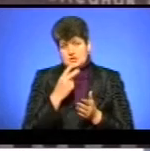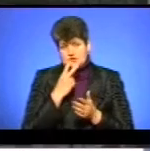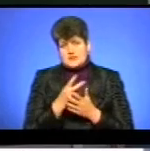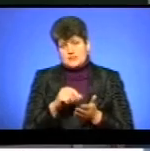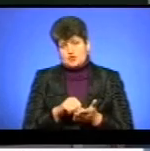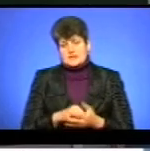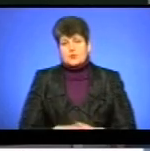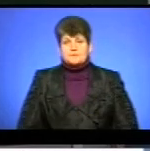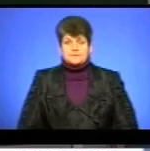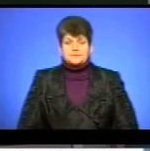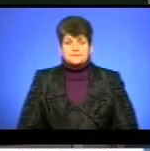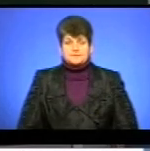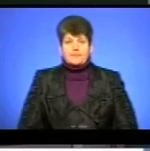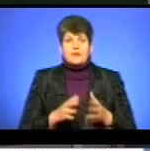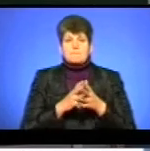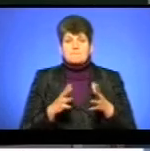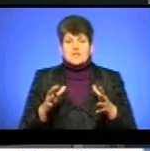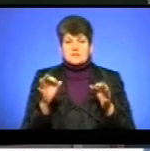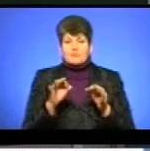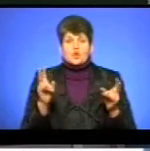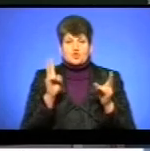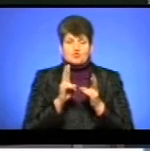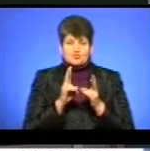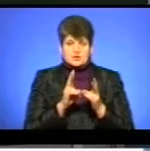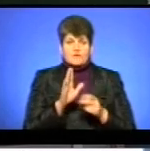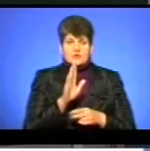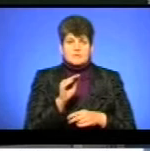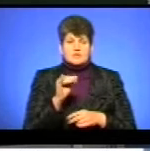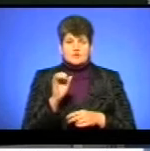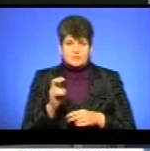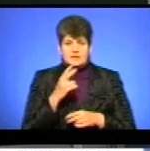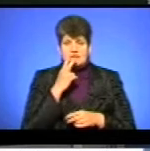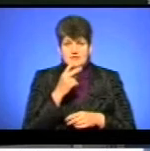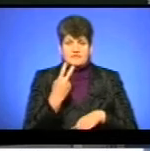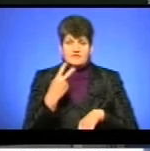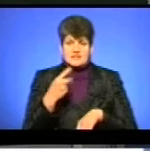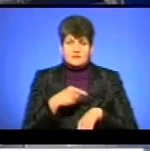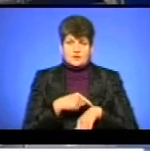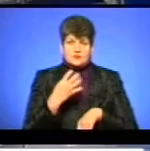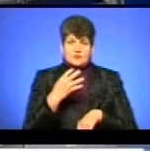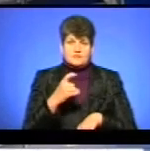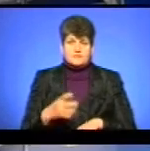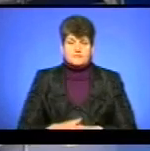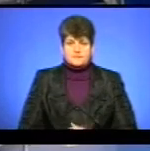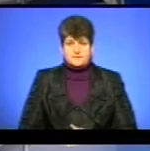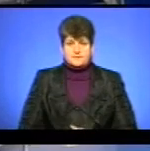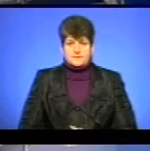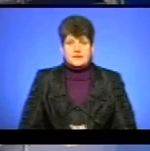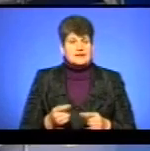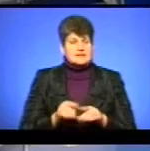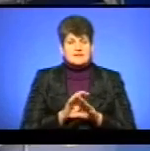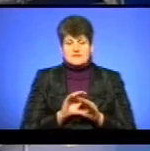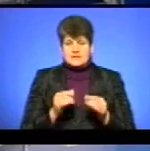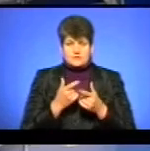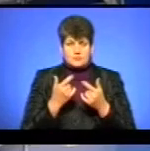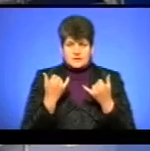учасником. Більше про зустріч Володимира Жемчугова зі студентами дивіться о 20:40. Це вся